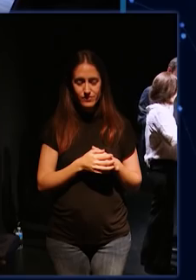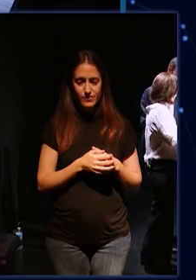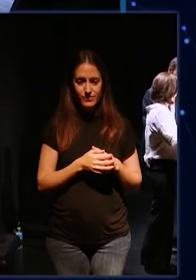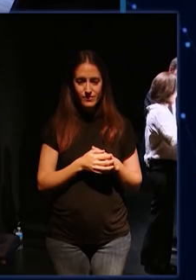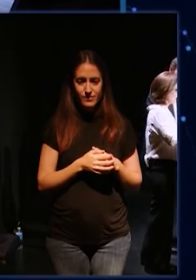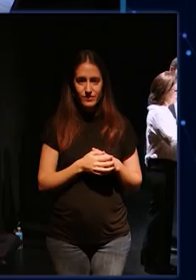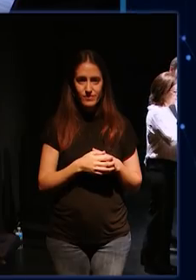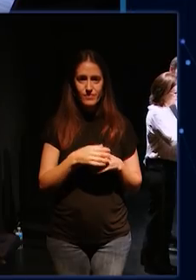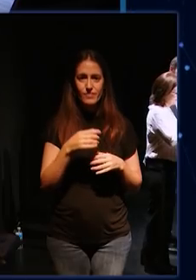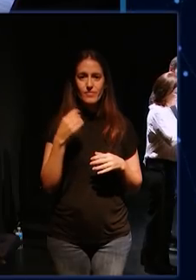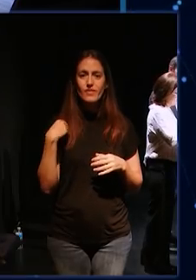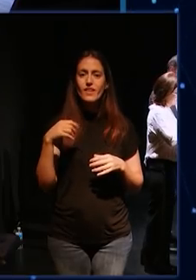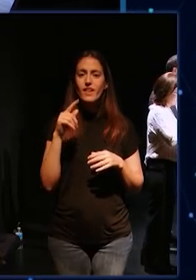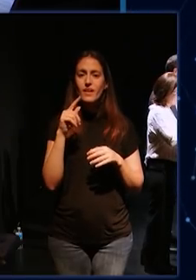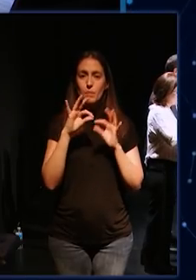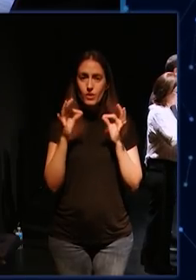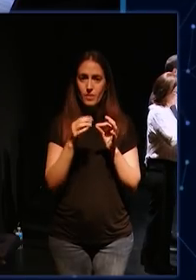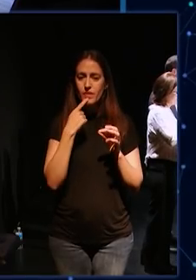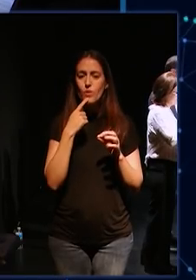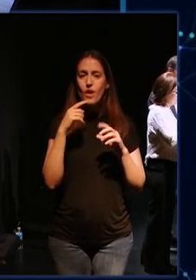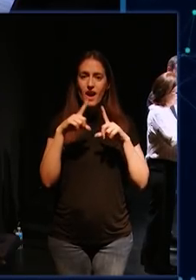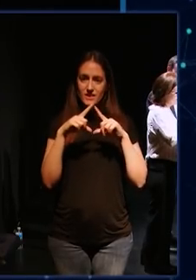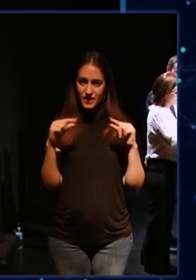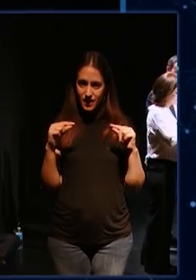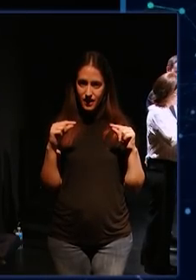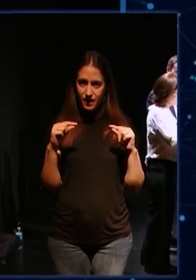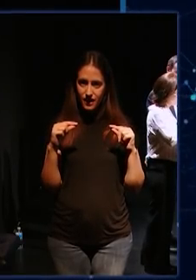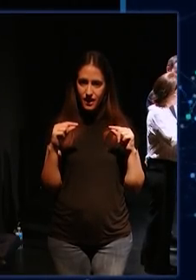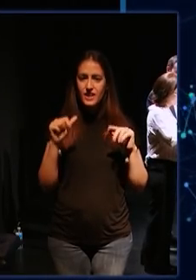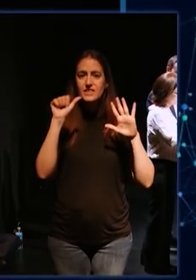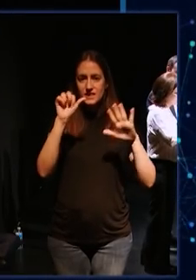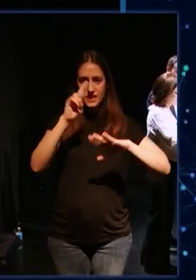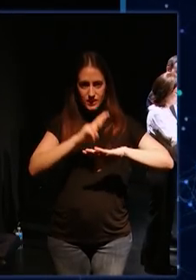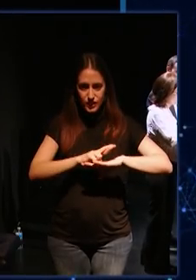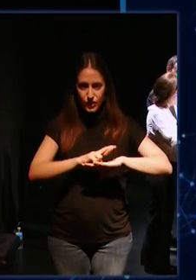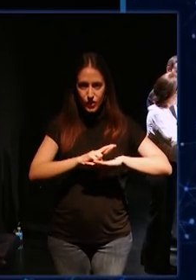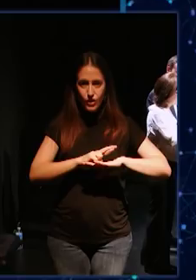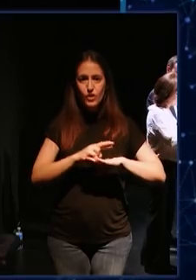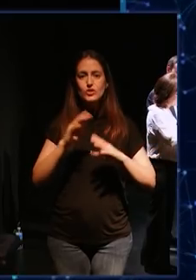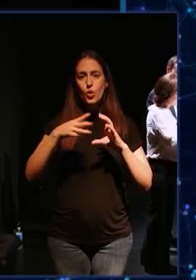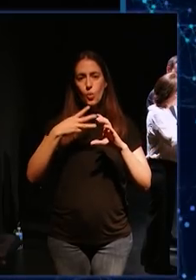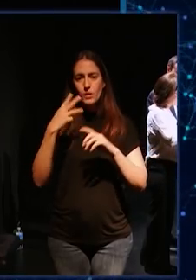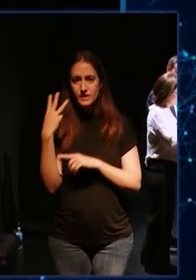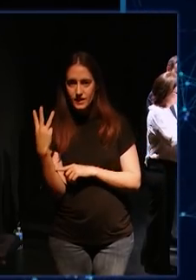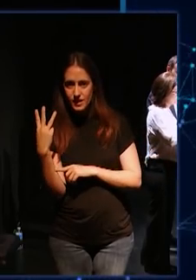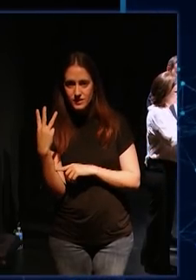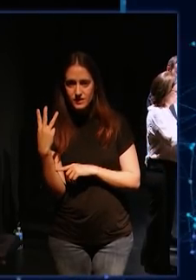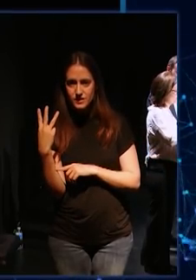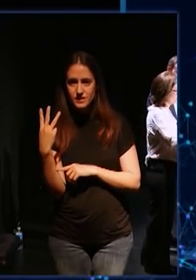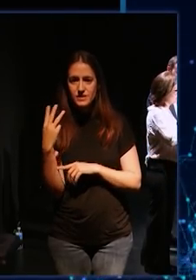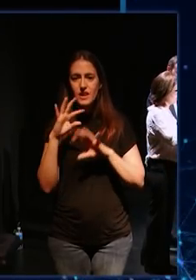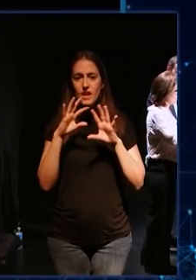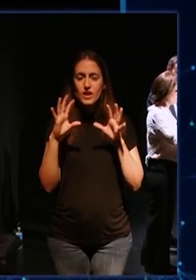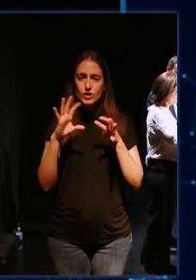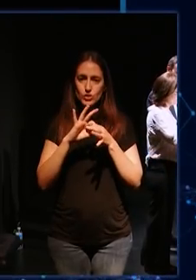Anem amb la porra del Quique. Esquerra Republicana, 6 regidors. CUP, 3. Junts